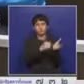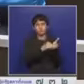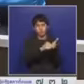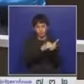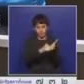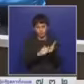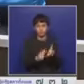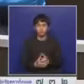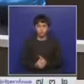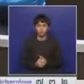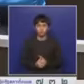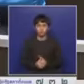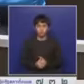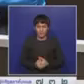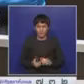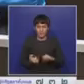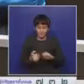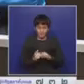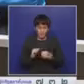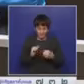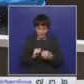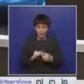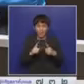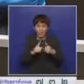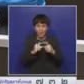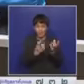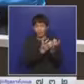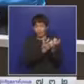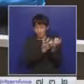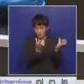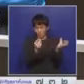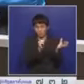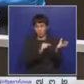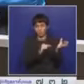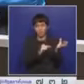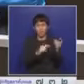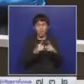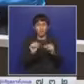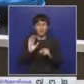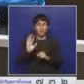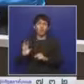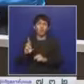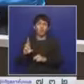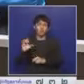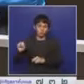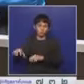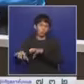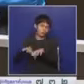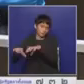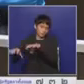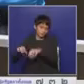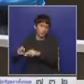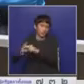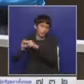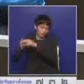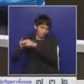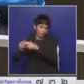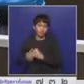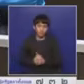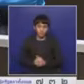เพราะฉะนั้นปัญหาของประเทศเรื่องรัฐธรรมนูญเป็นหน้าที่ของรัฐสภาครับอีกอย่างก็คือ